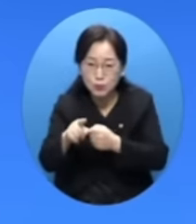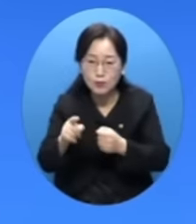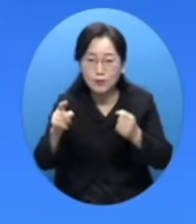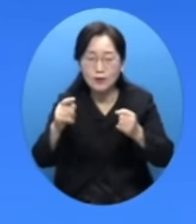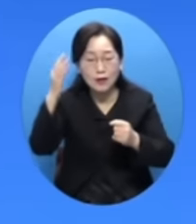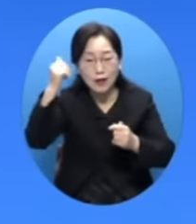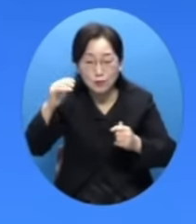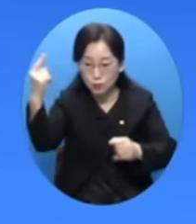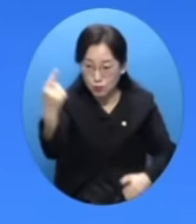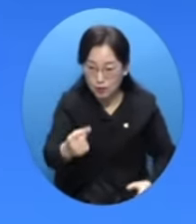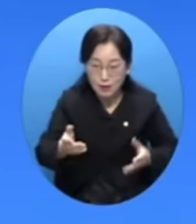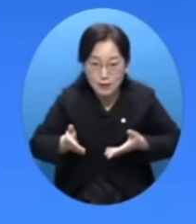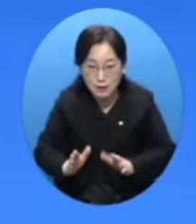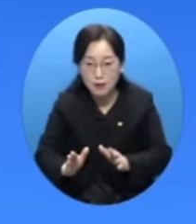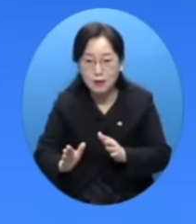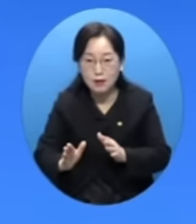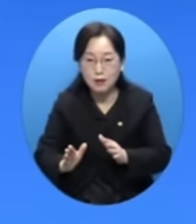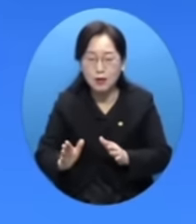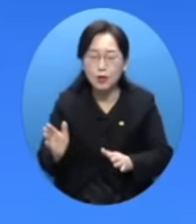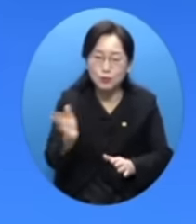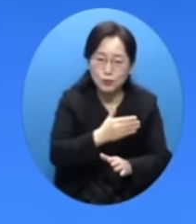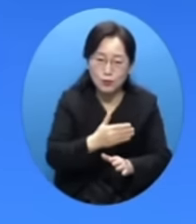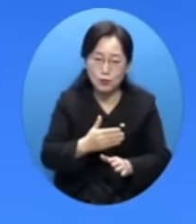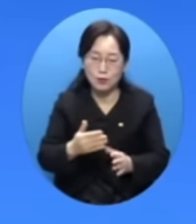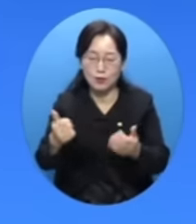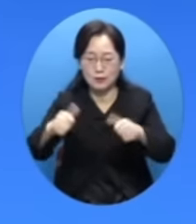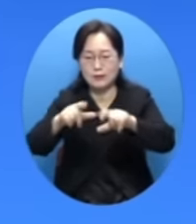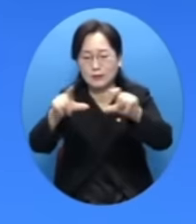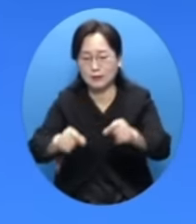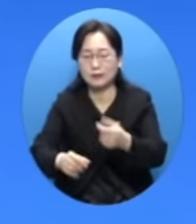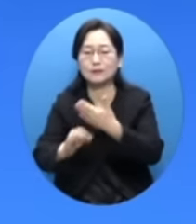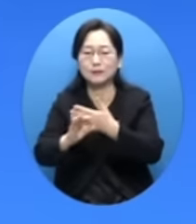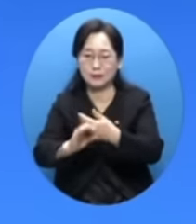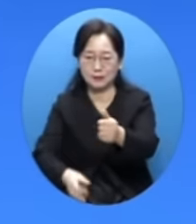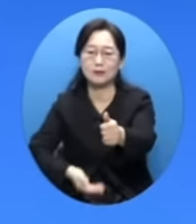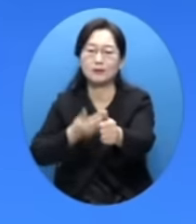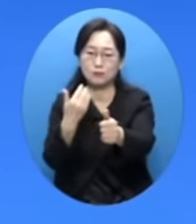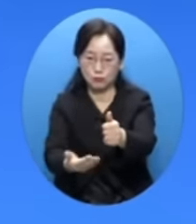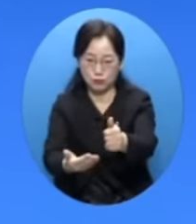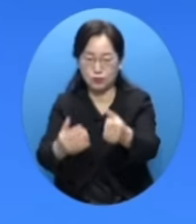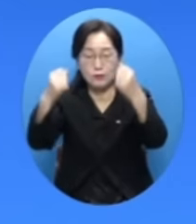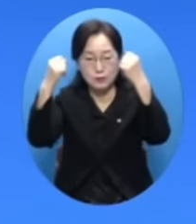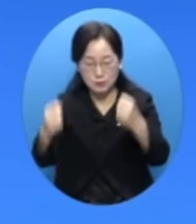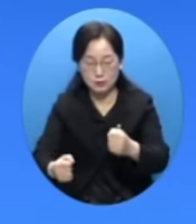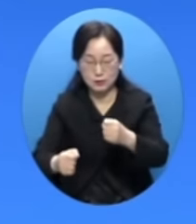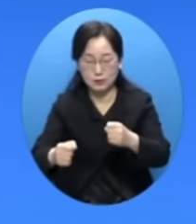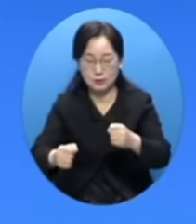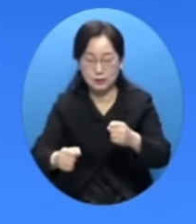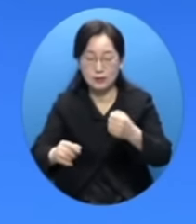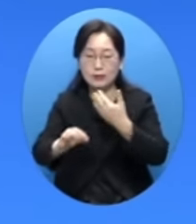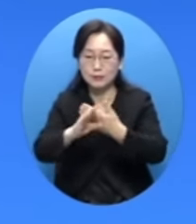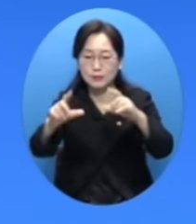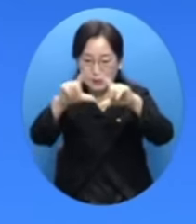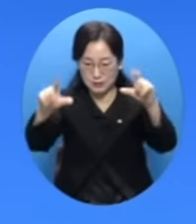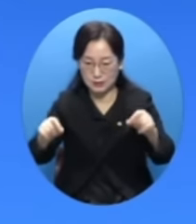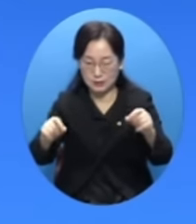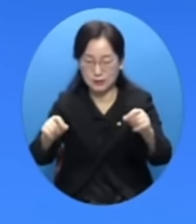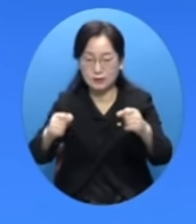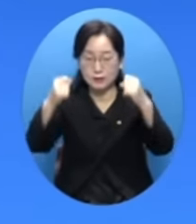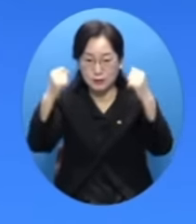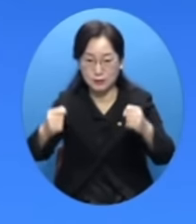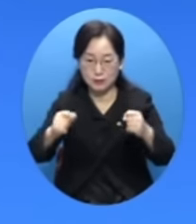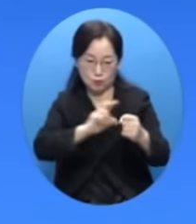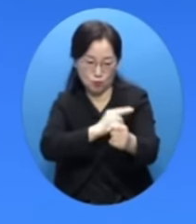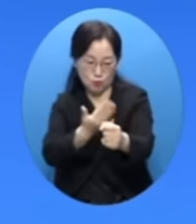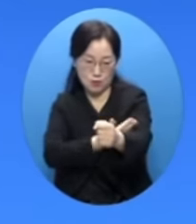일단은 출생신고를 받아주고 임시로 거주할 수 있는 임시 거주권을 줘서